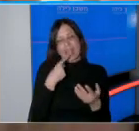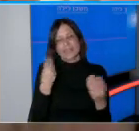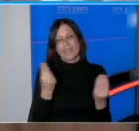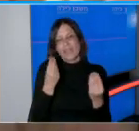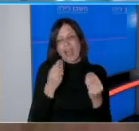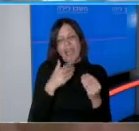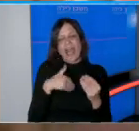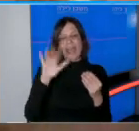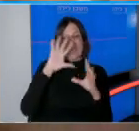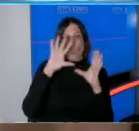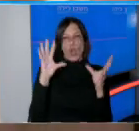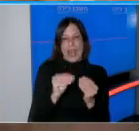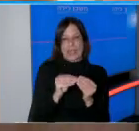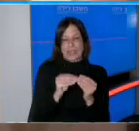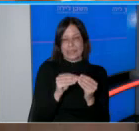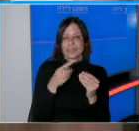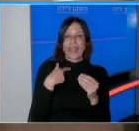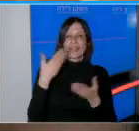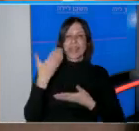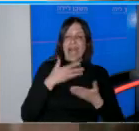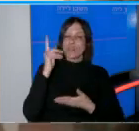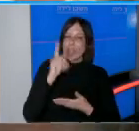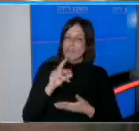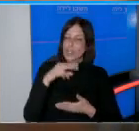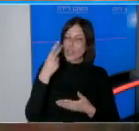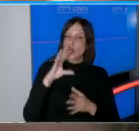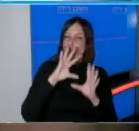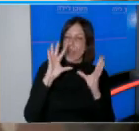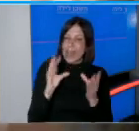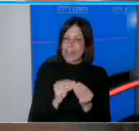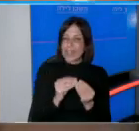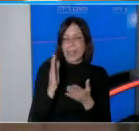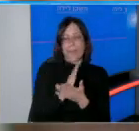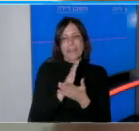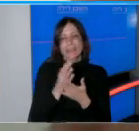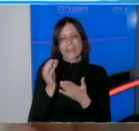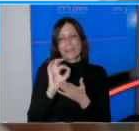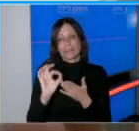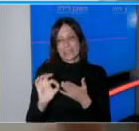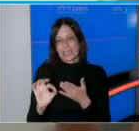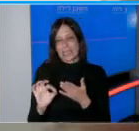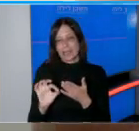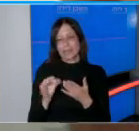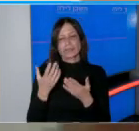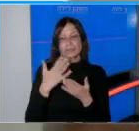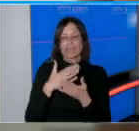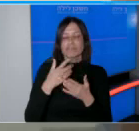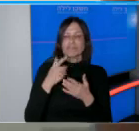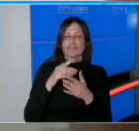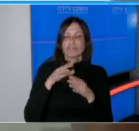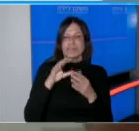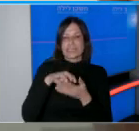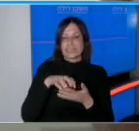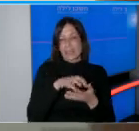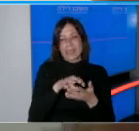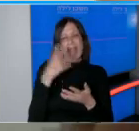הכי כוללני שאני יכולה להגיד, שההתייחסות חייבת להיות כוללנית, בין משרדית ואינדרדיסציפלינרית. הייתה